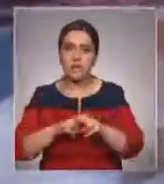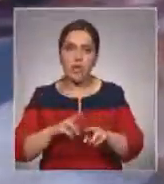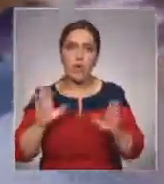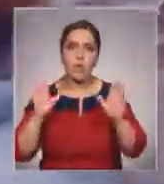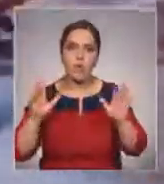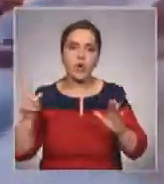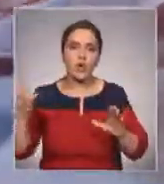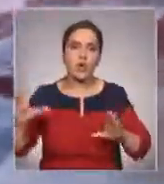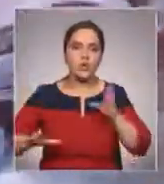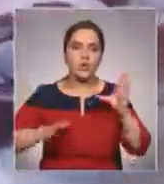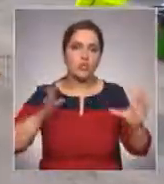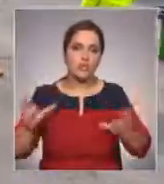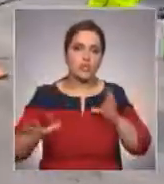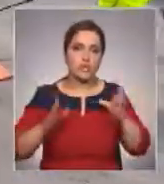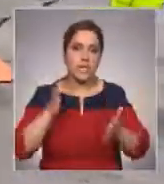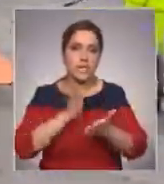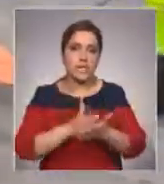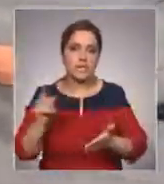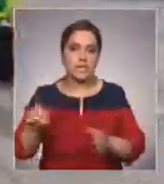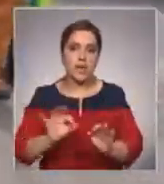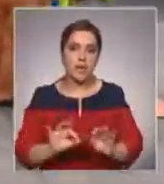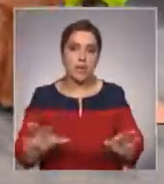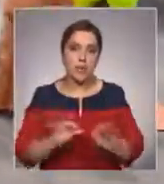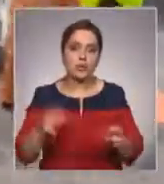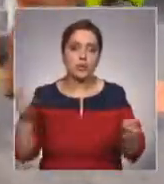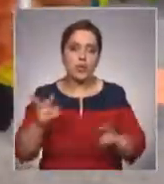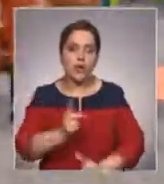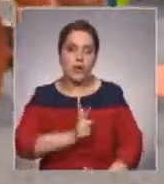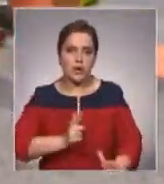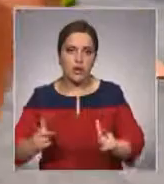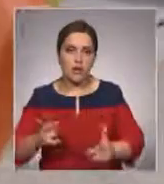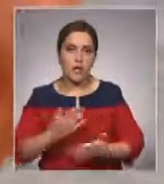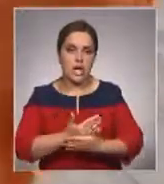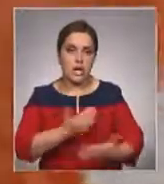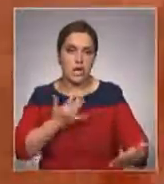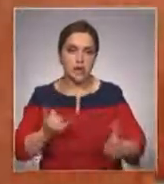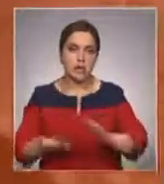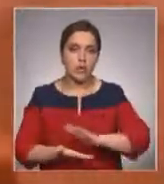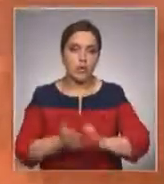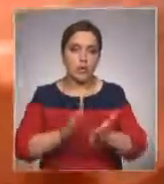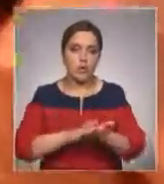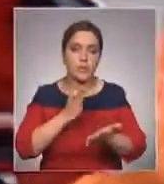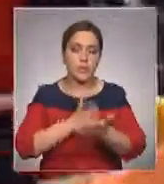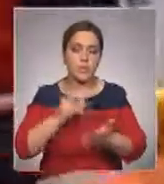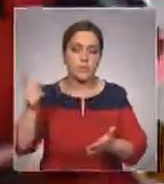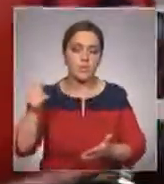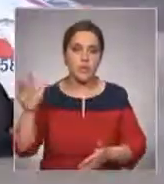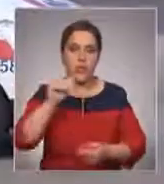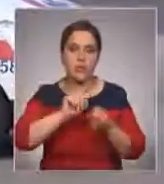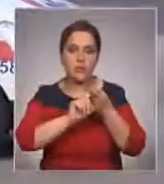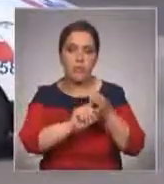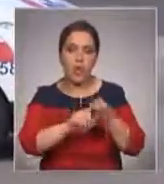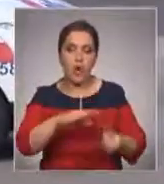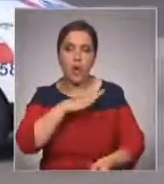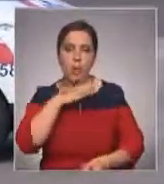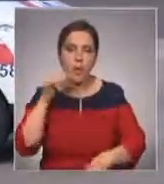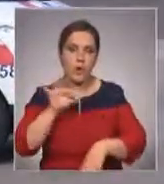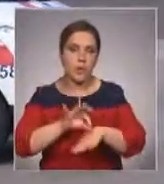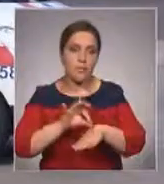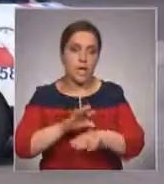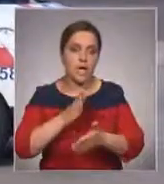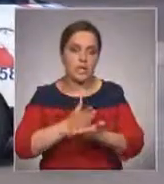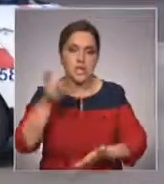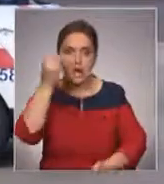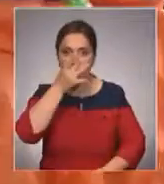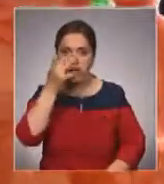легенда внеплановых учений. И, по словам организаторов, к ним нужно быть готовыми, особенно в условиях нестабильной эпидемиологической ситуации, которая сложилась в странах